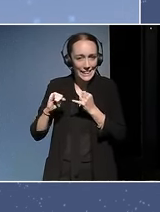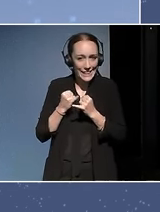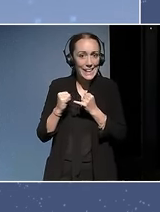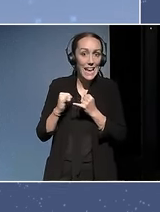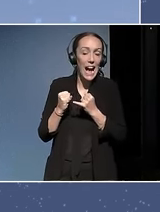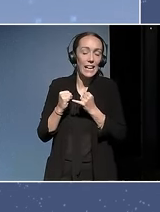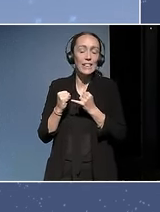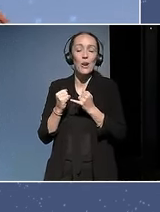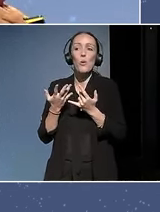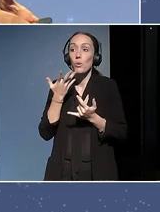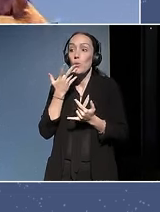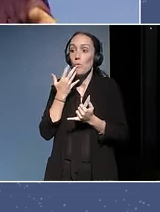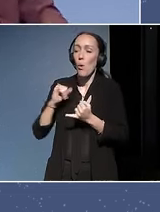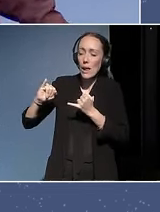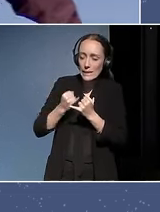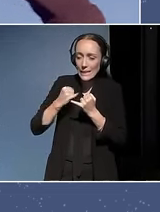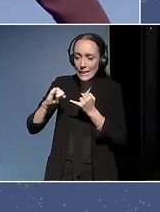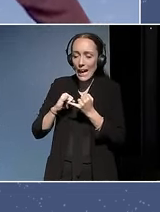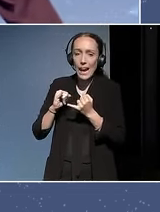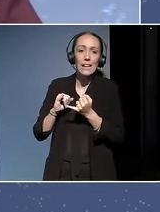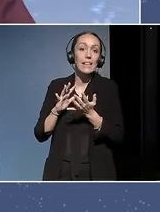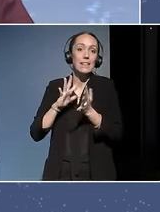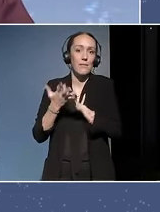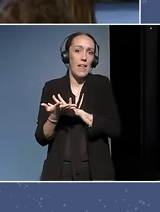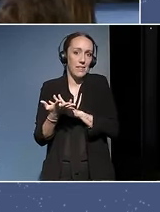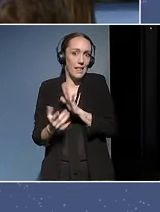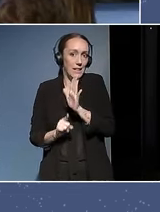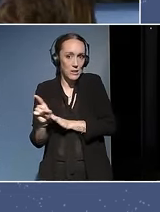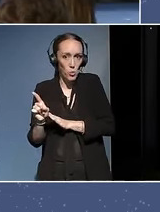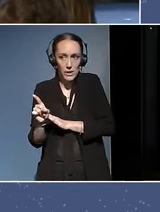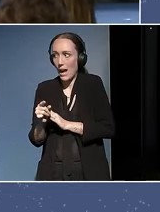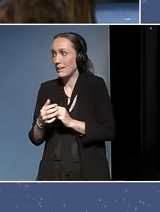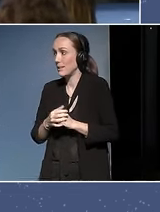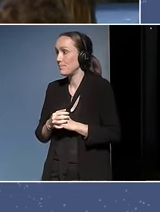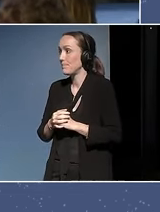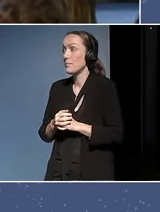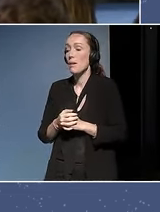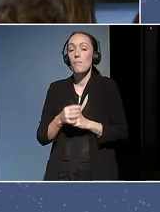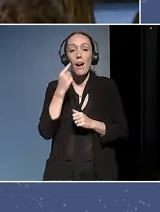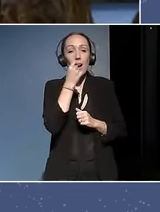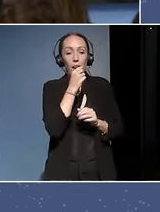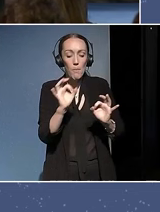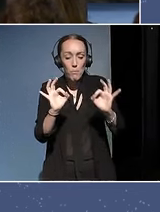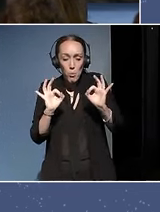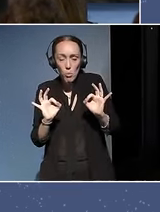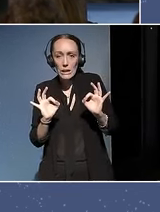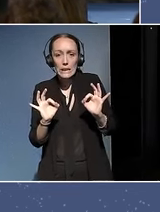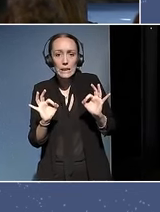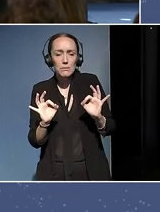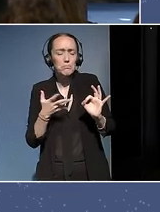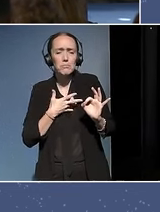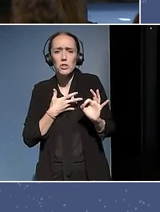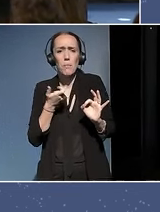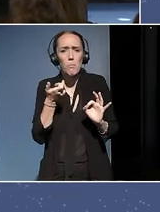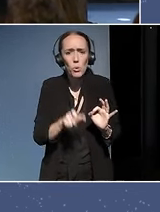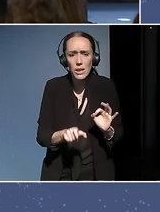a buon fine quando facciamo i paleontologi dove vanno a finire questi fori perché ci sono perché ci sono perché sono così